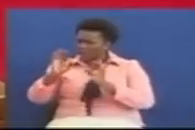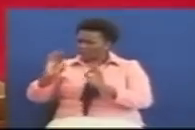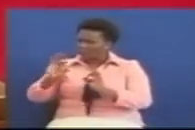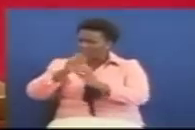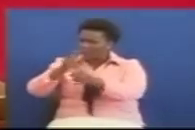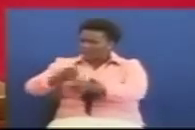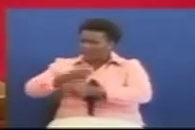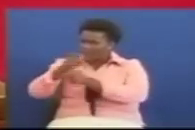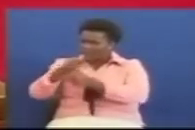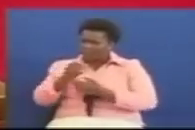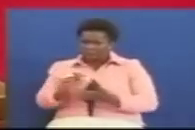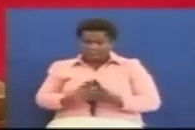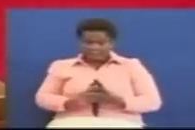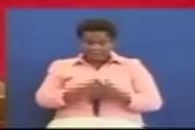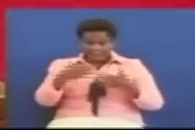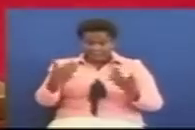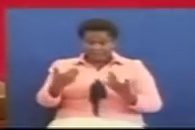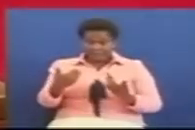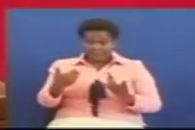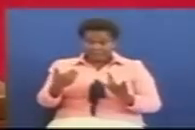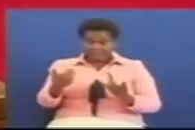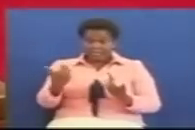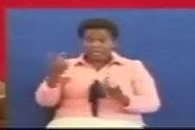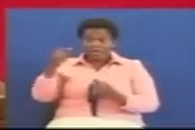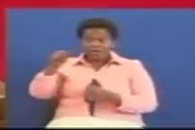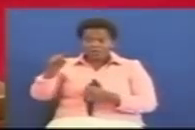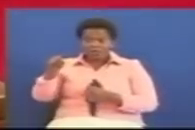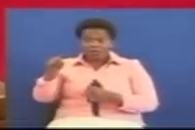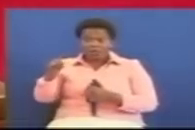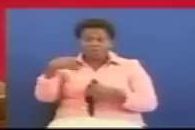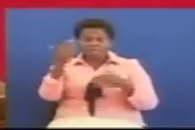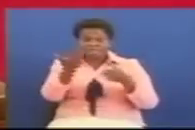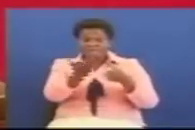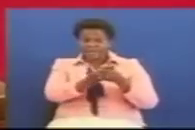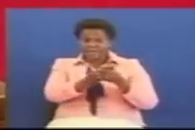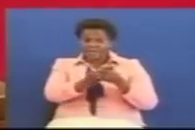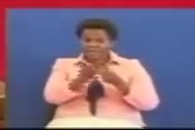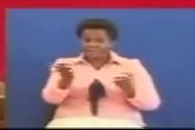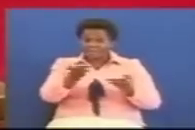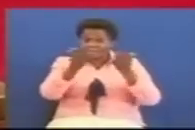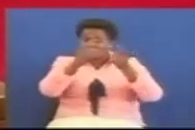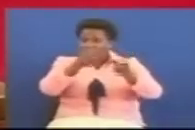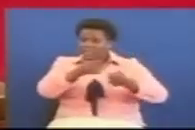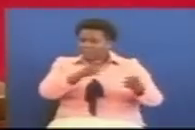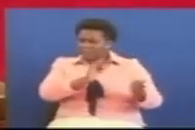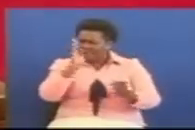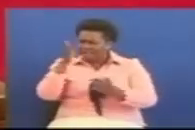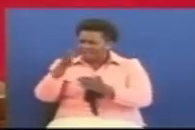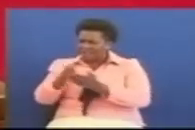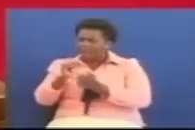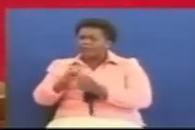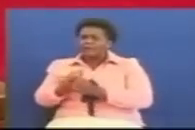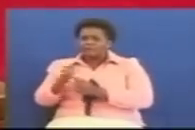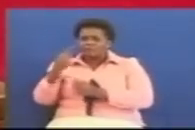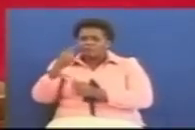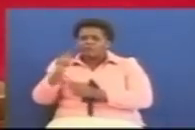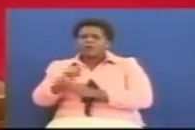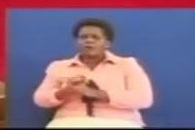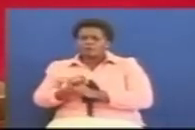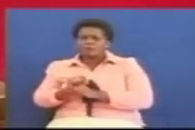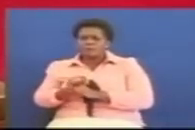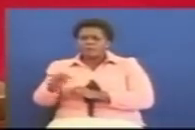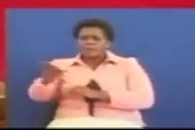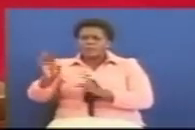kubainisha, kujua mahitaji yenu, wataenda kuingia mikopo kwa dhamana ya almashauri, na sisi